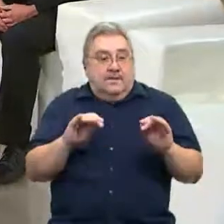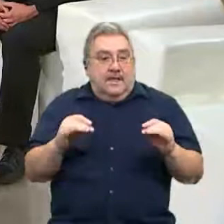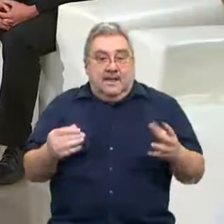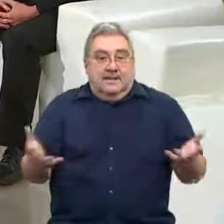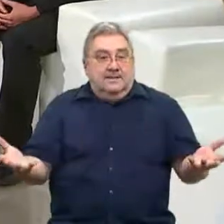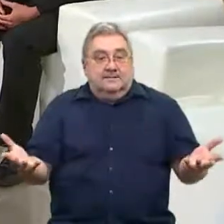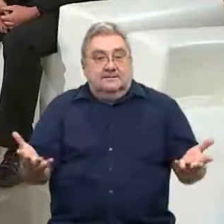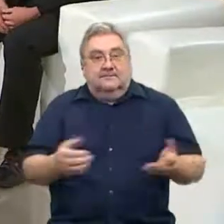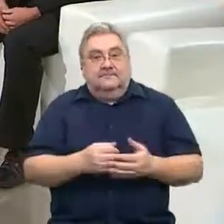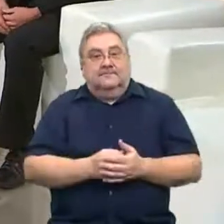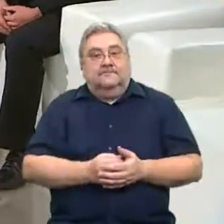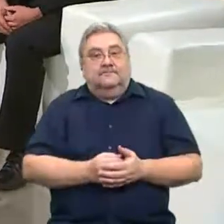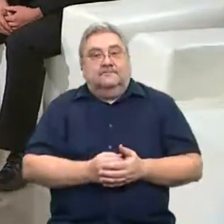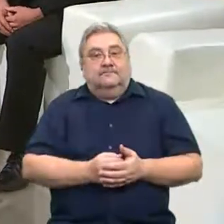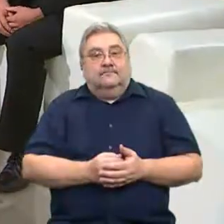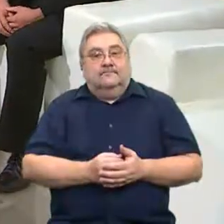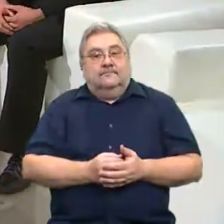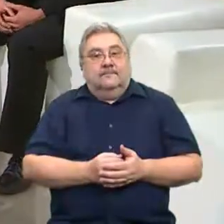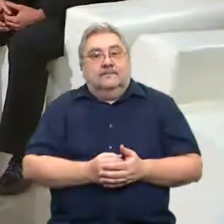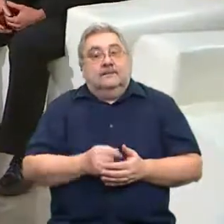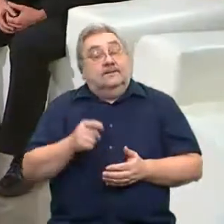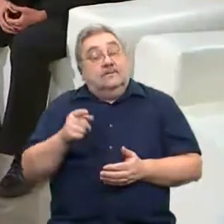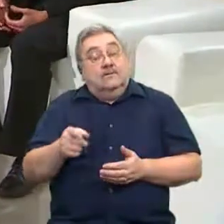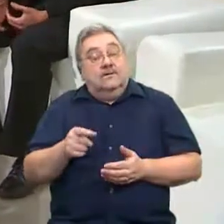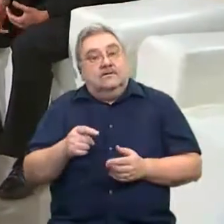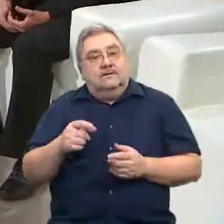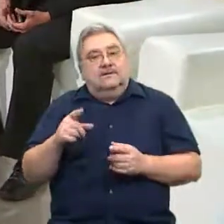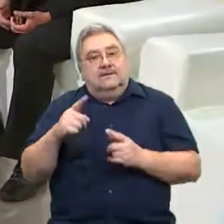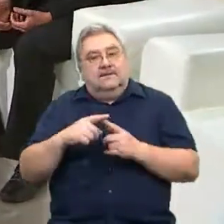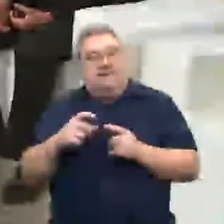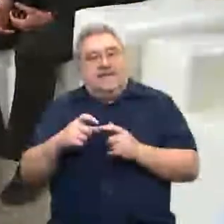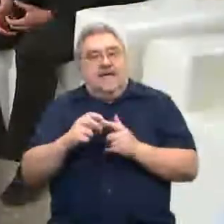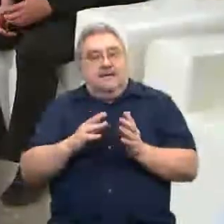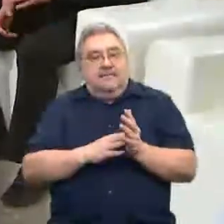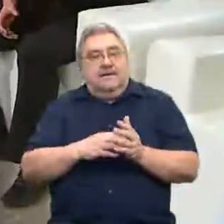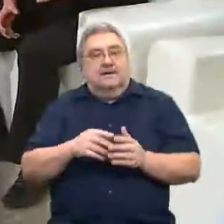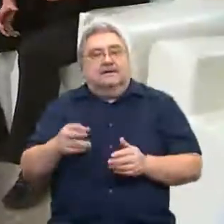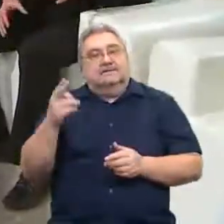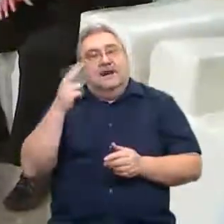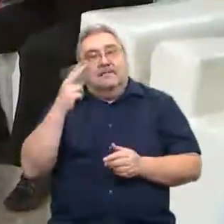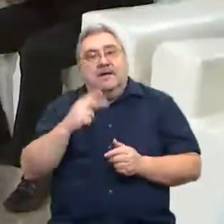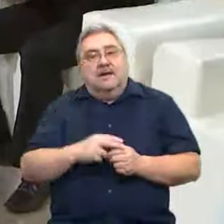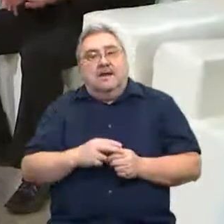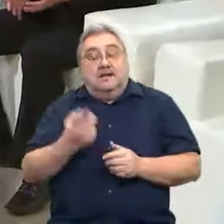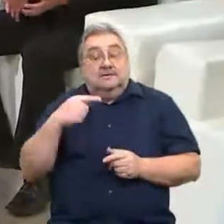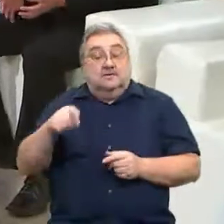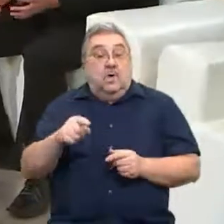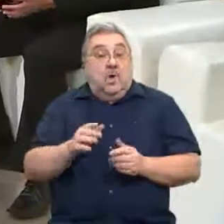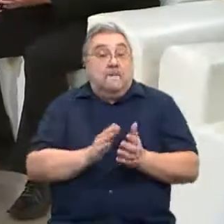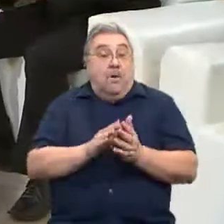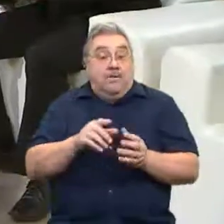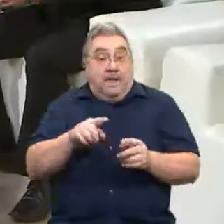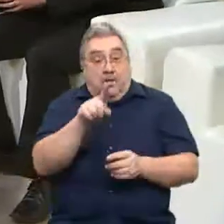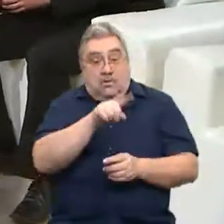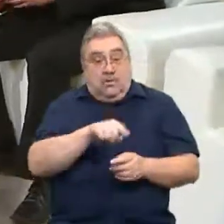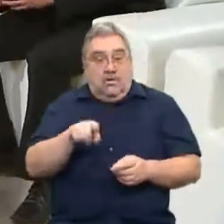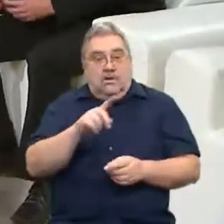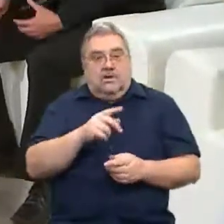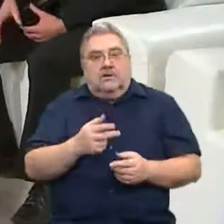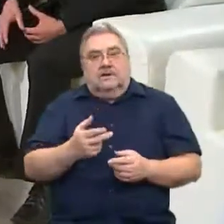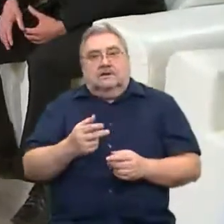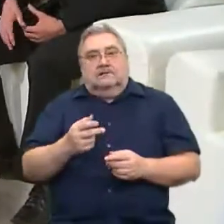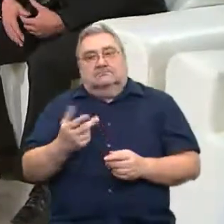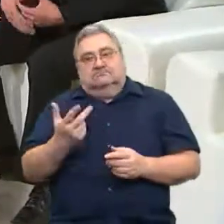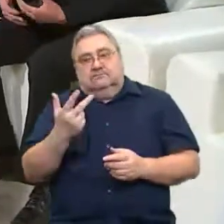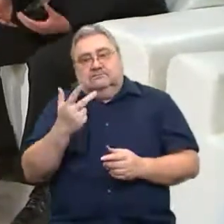hmatatelného v rukou. A CAM znamená Computer Aided Manufacturing, to znamená, že z toho modelu přímo nějakým strojem, ať je to